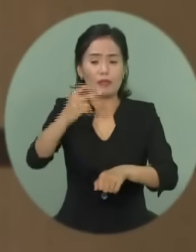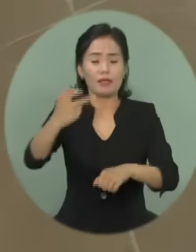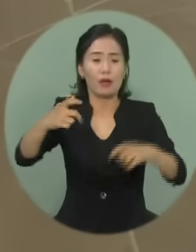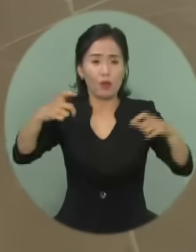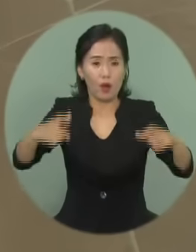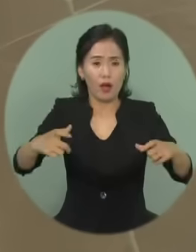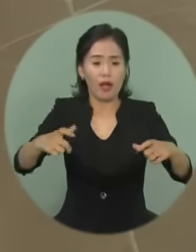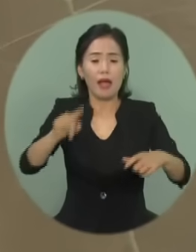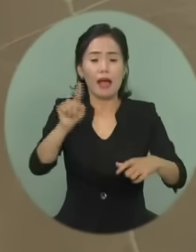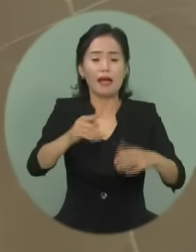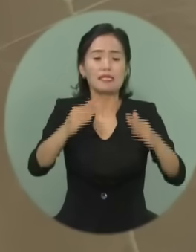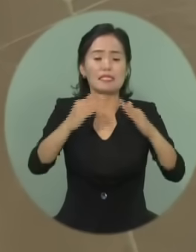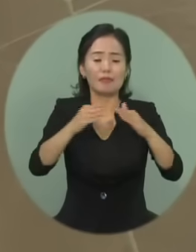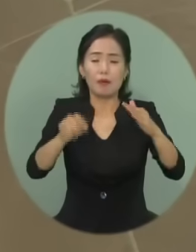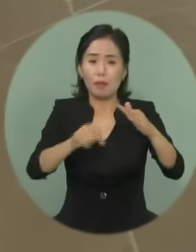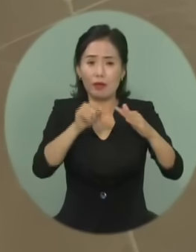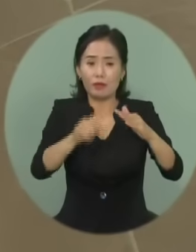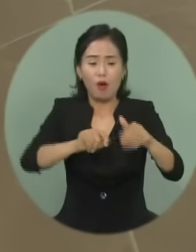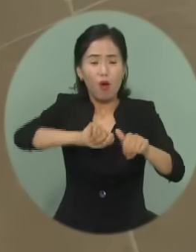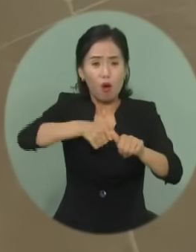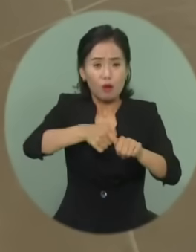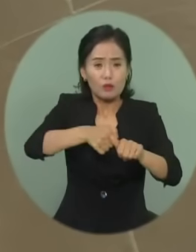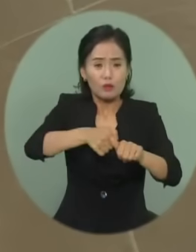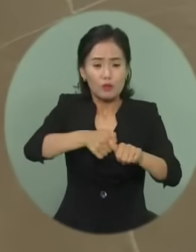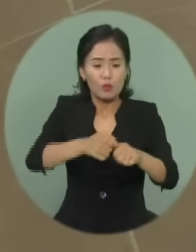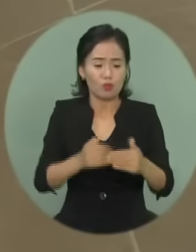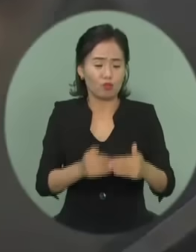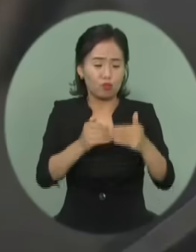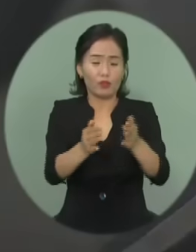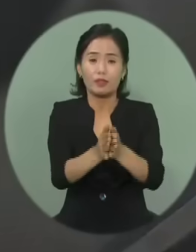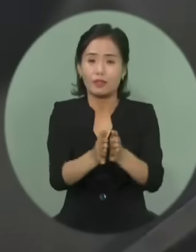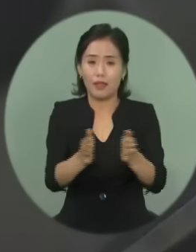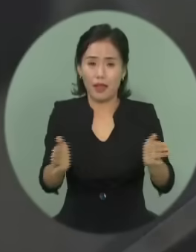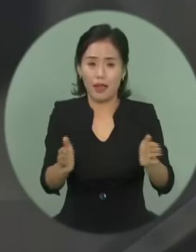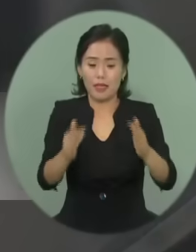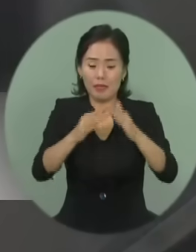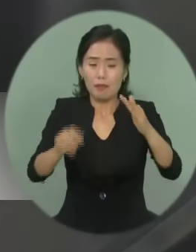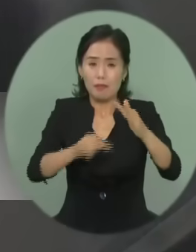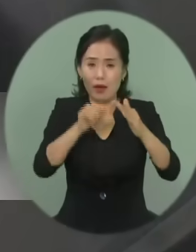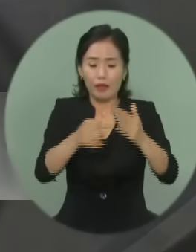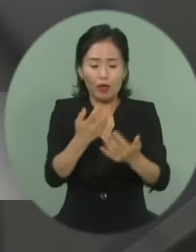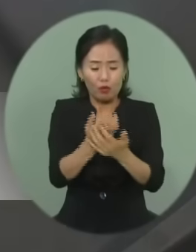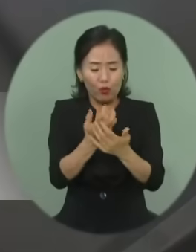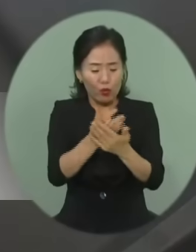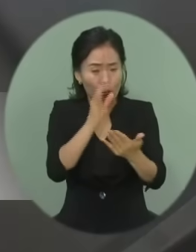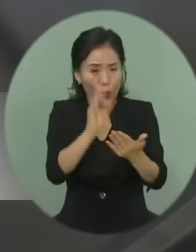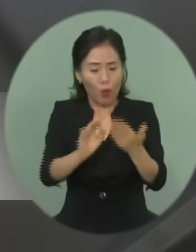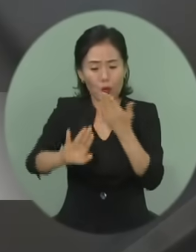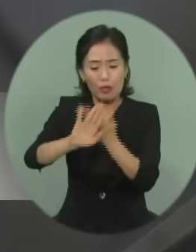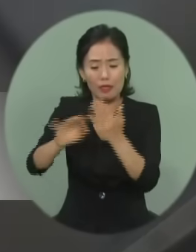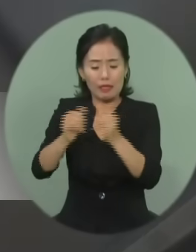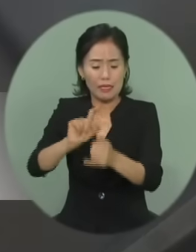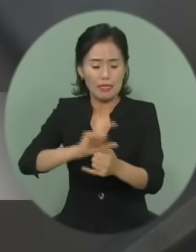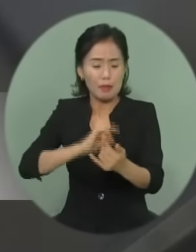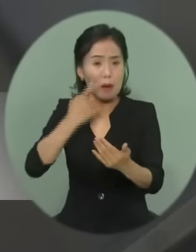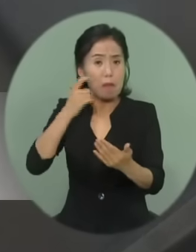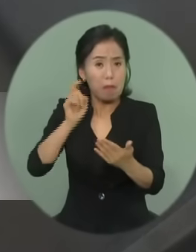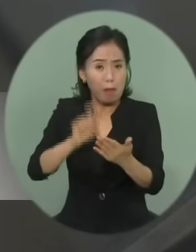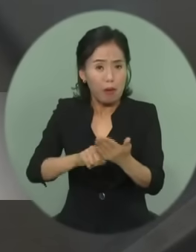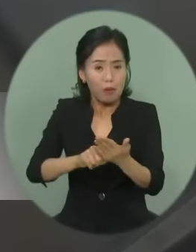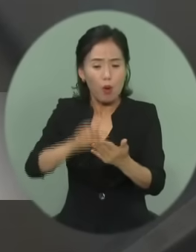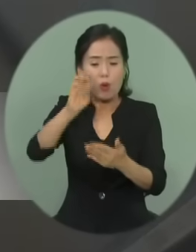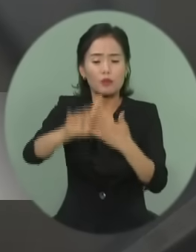광산구 장덕의 한 주택에서 강제집행에 나섰습니다 집안에 있던 서류에서 다른 사람의 이름을 발견한